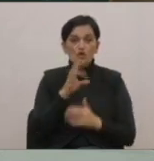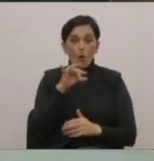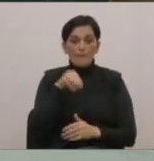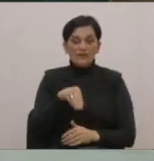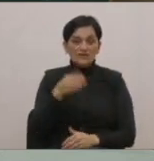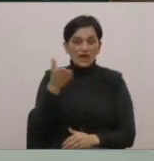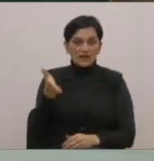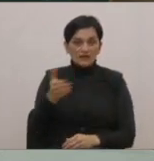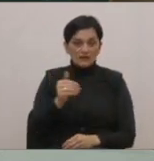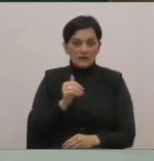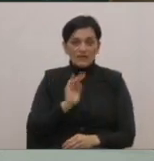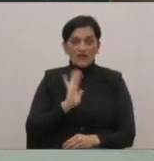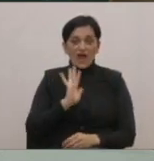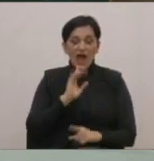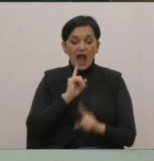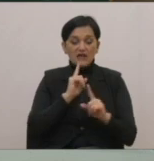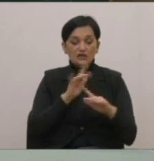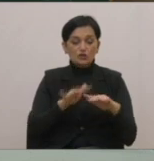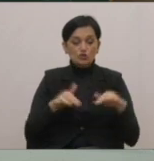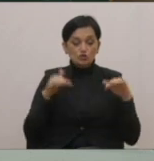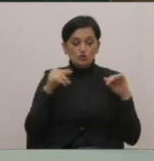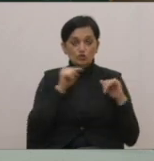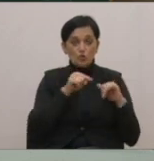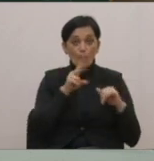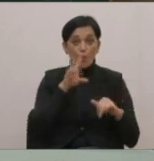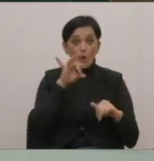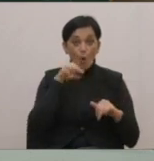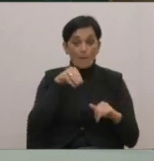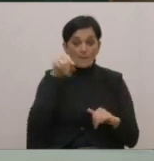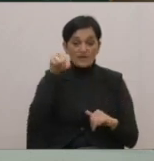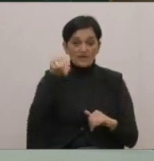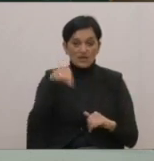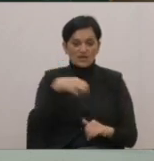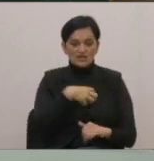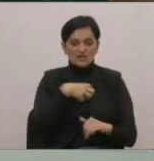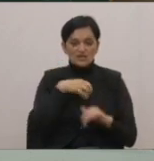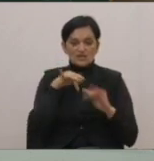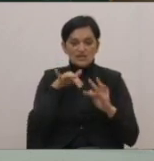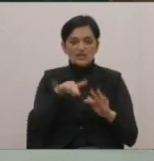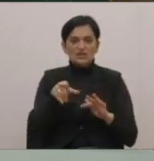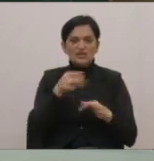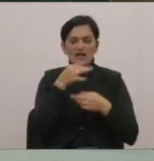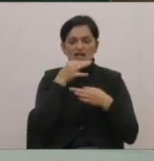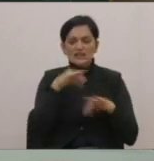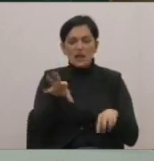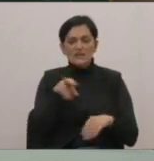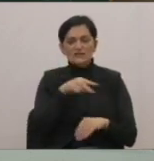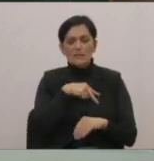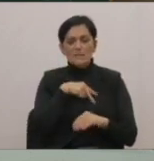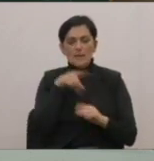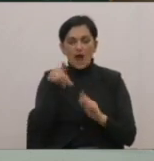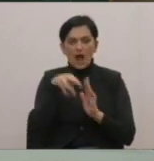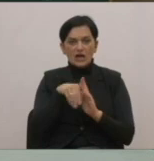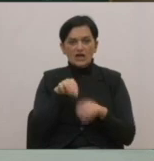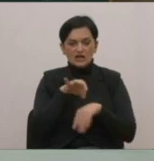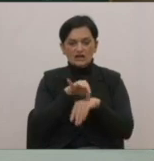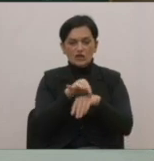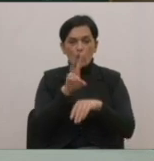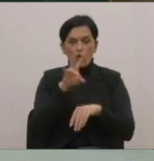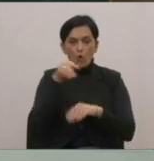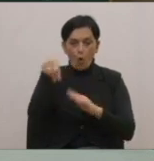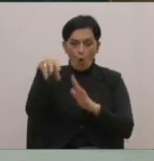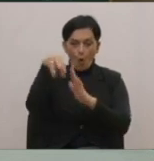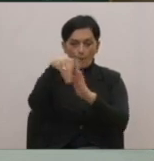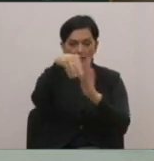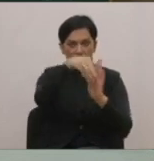კომიტეტები. და არა პლენარული სხდომა. კომიტეტები არის, სადაც ძირითადი საქმიანობა წარმოებს ნებისმიერ პარლამენტში. კომიტეტებში არის, სადაც